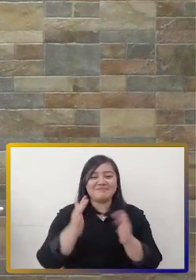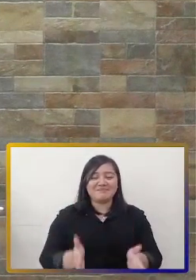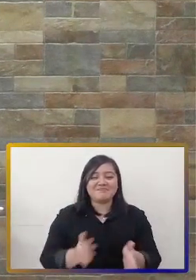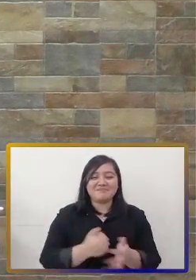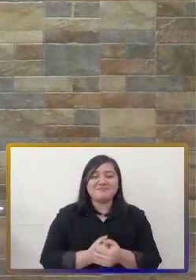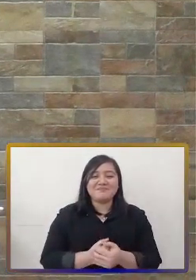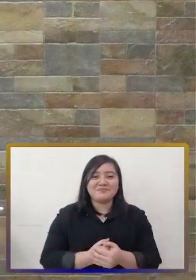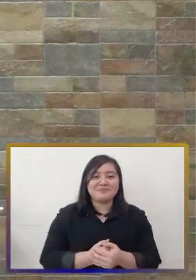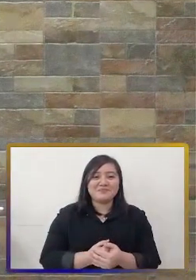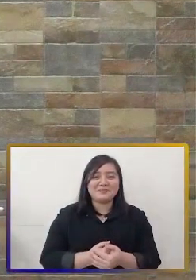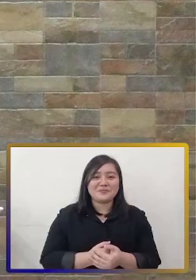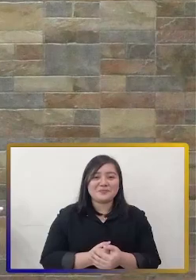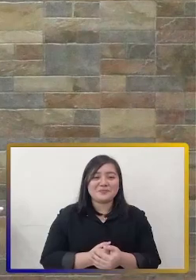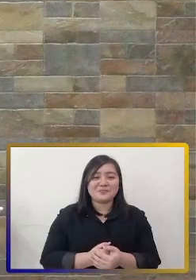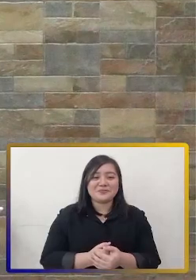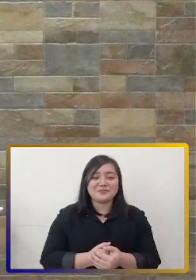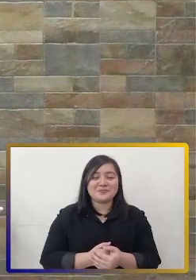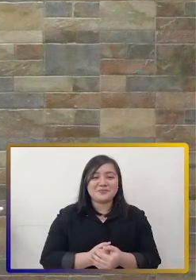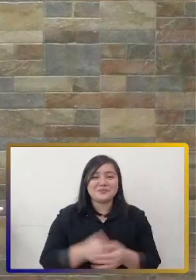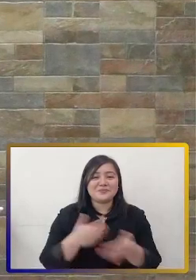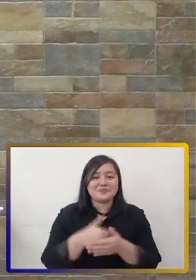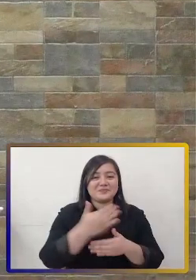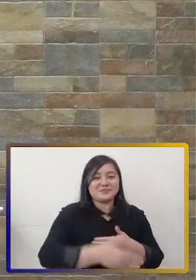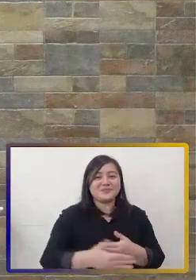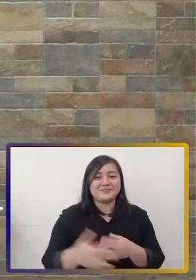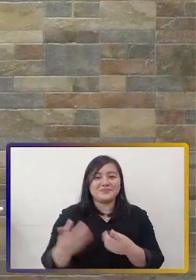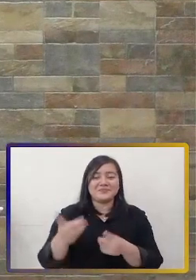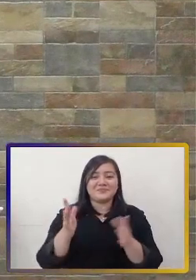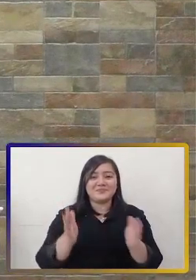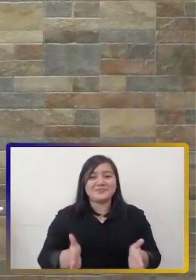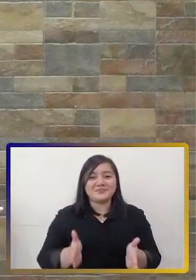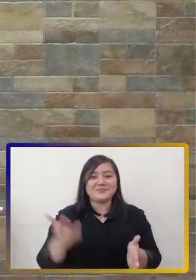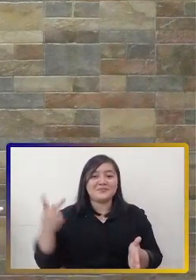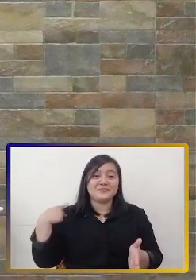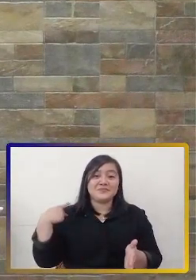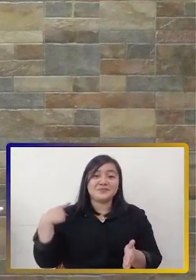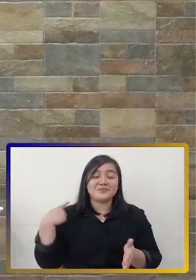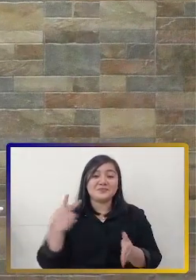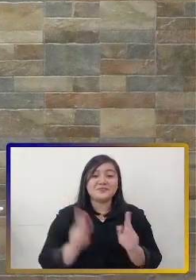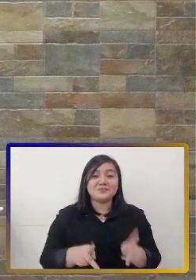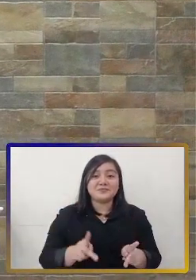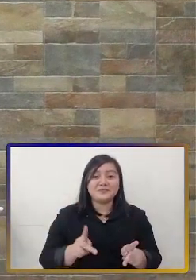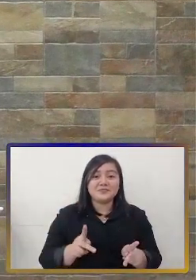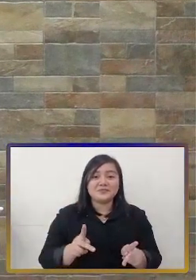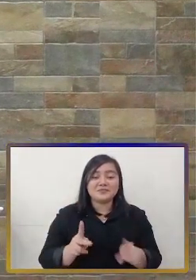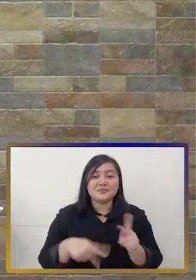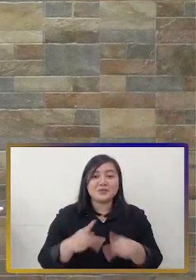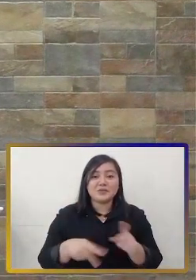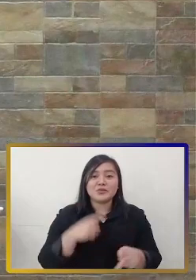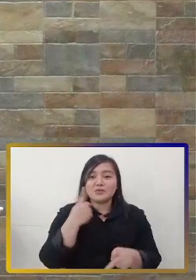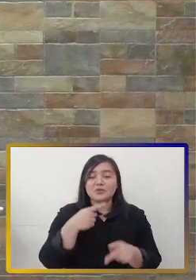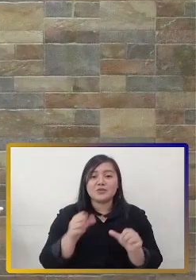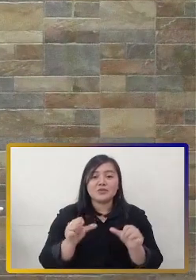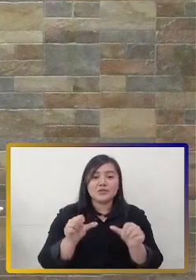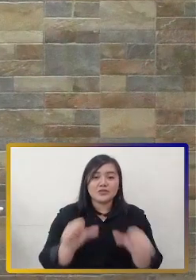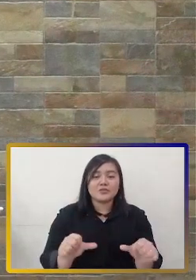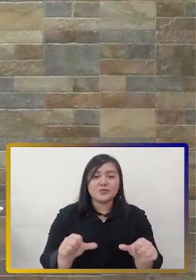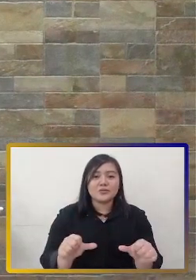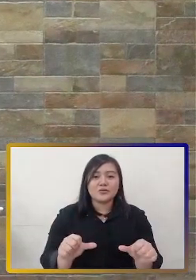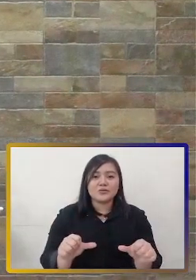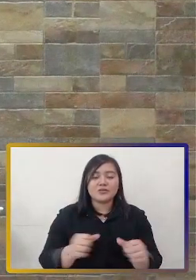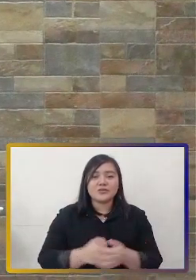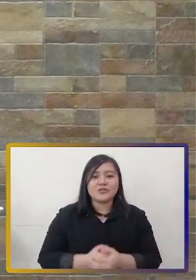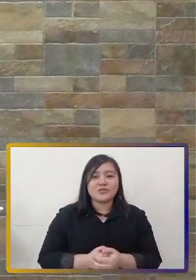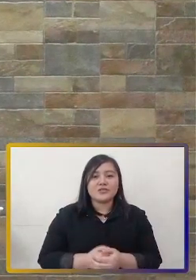the apostles, ay meron pa rin pong mga personalities na nag-carry out ng ano?